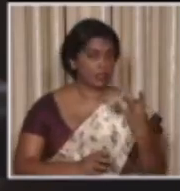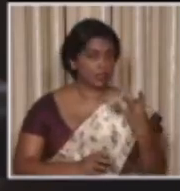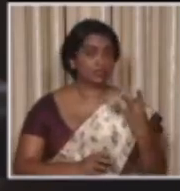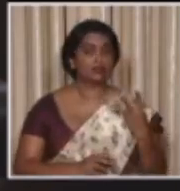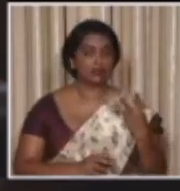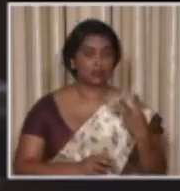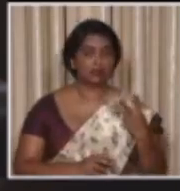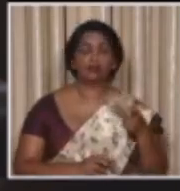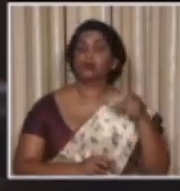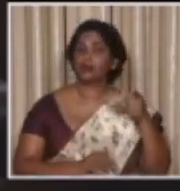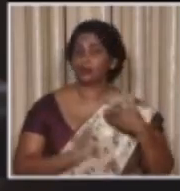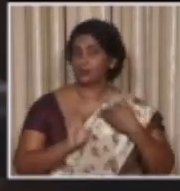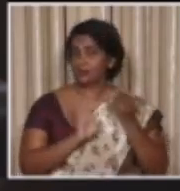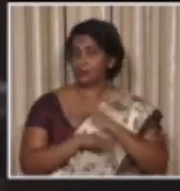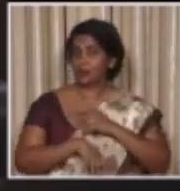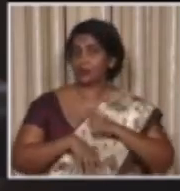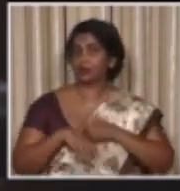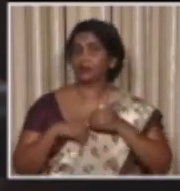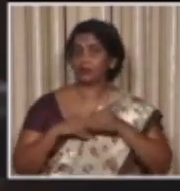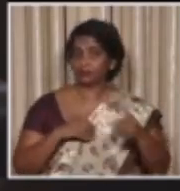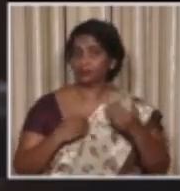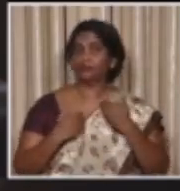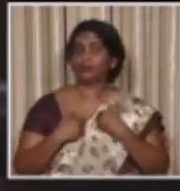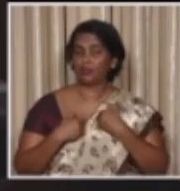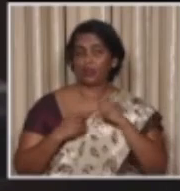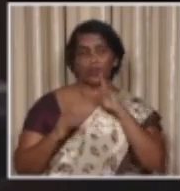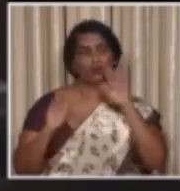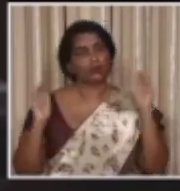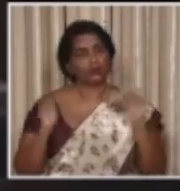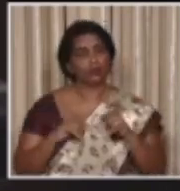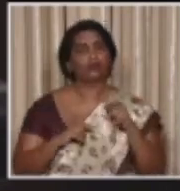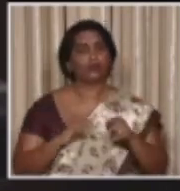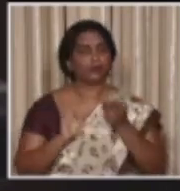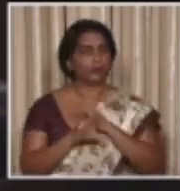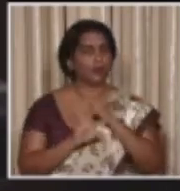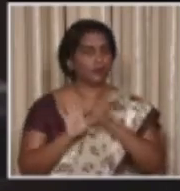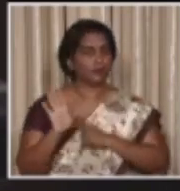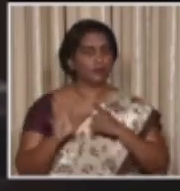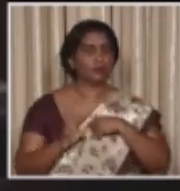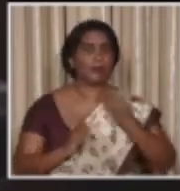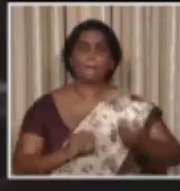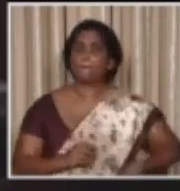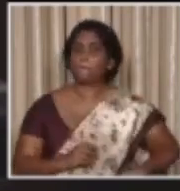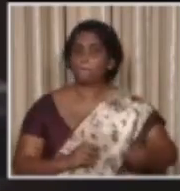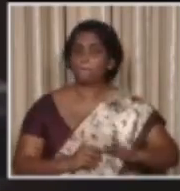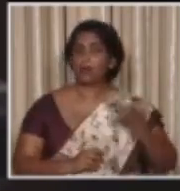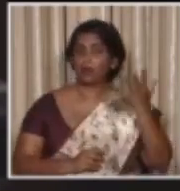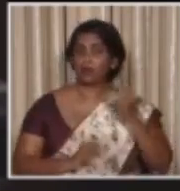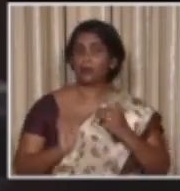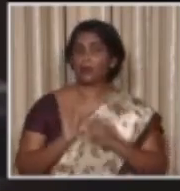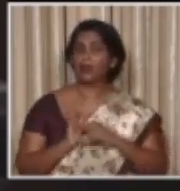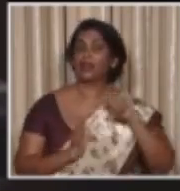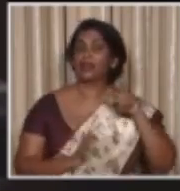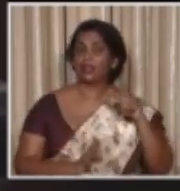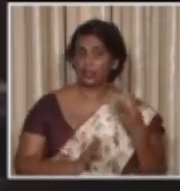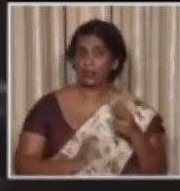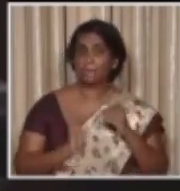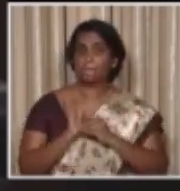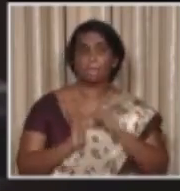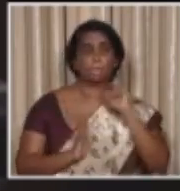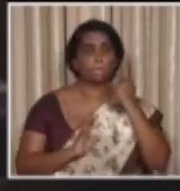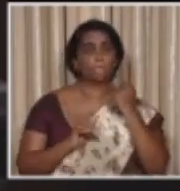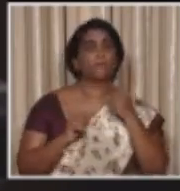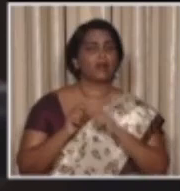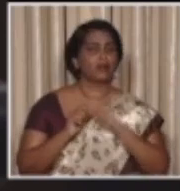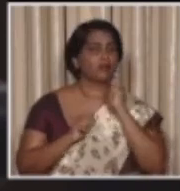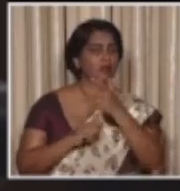වෙනවා මේ පෞගිය කාලයේදී ආසන්නවම පෞගිය කාලයේදී බංග්ලාදේශයෙන් ලබාගත්තු මිලියන 200 මිලියන 50ක්